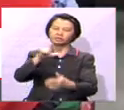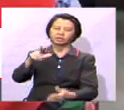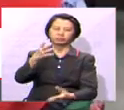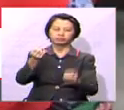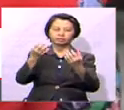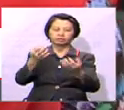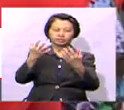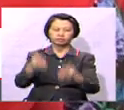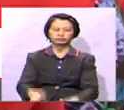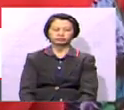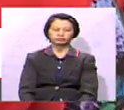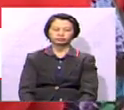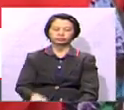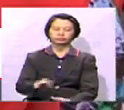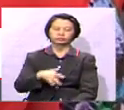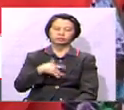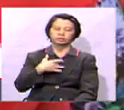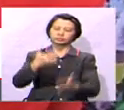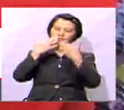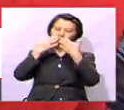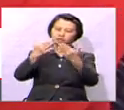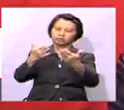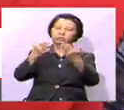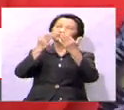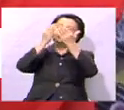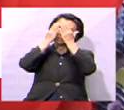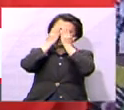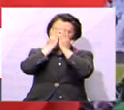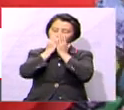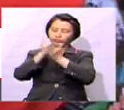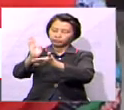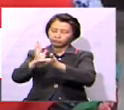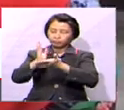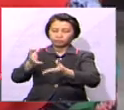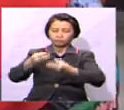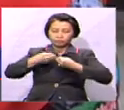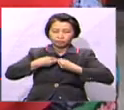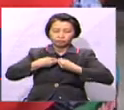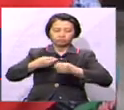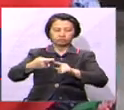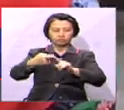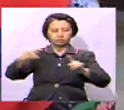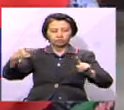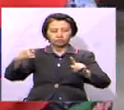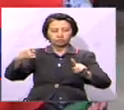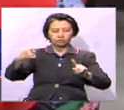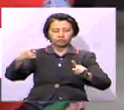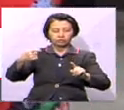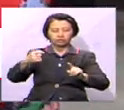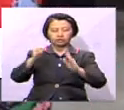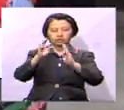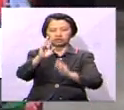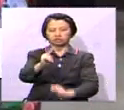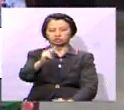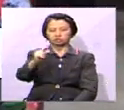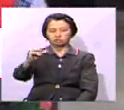banyak-banyak. Berasa berterima kasih dan bersyukurlah di atas bantuan yang diberikan daripada tuan badan-badan NGO